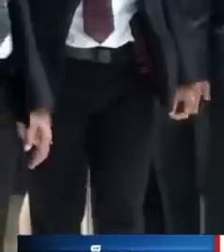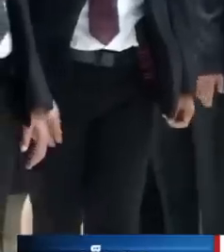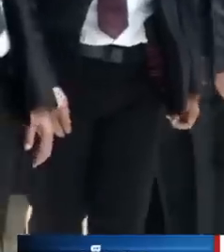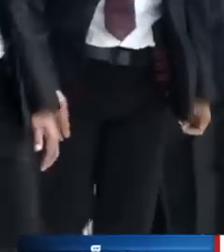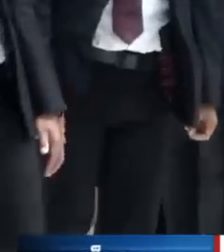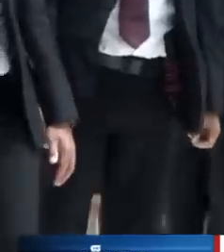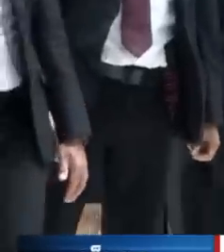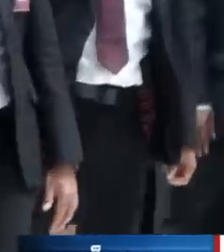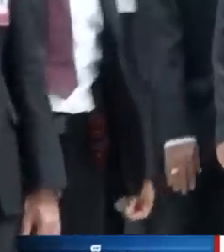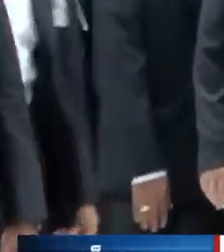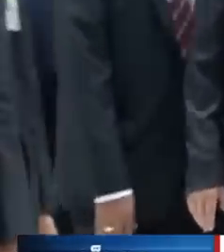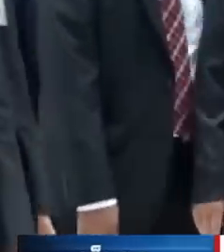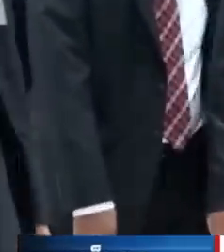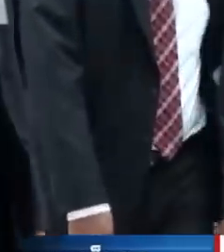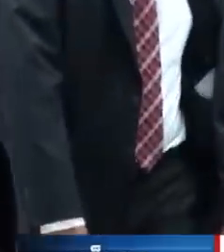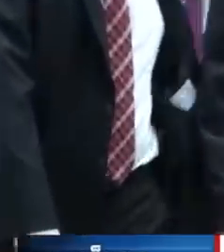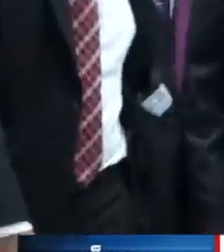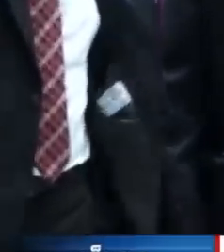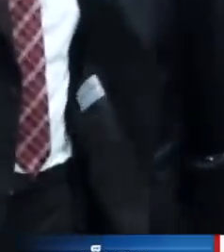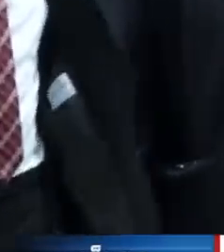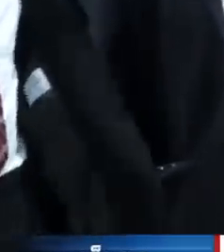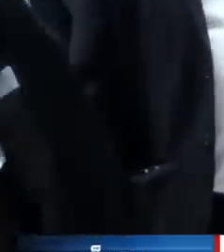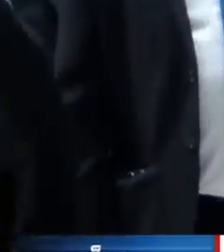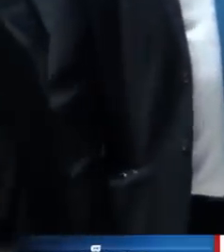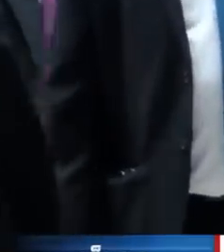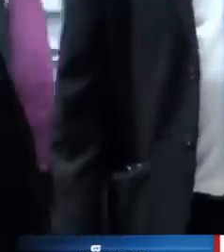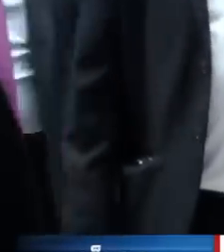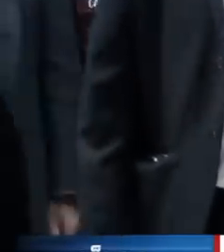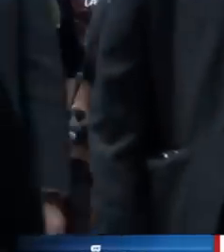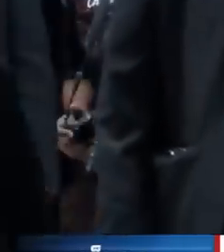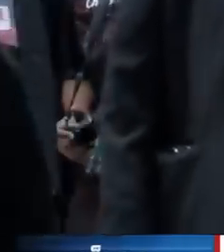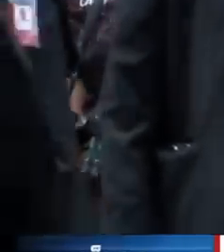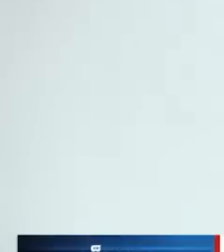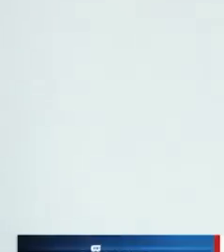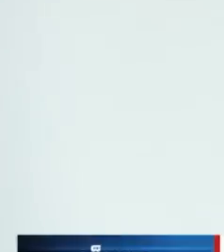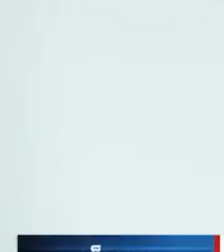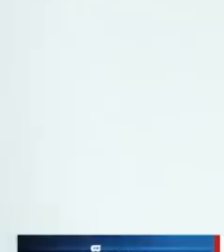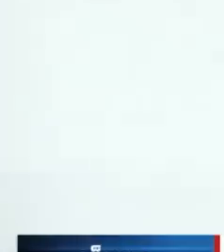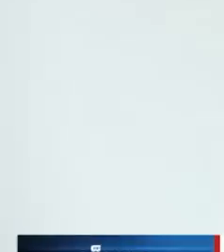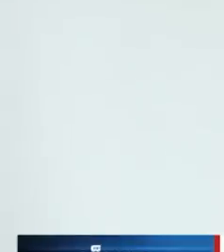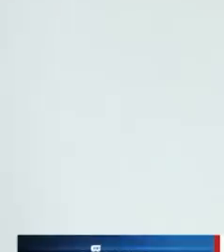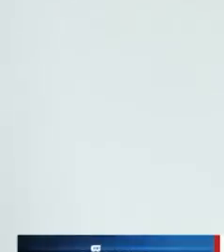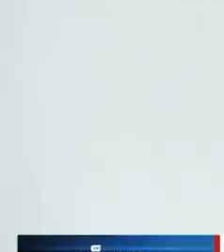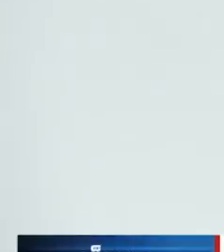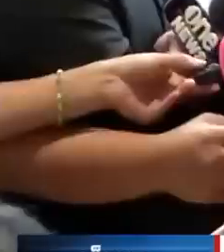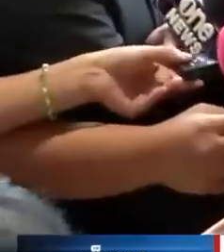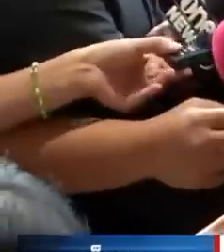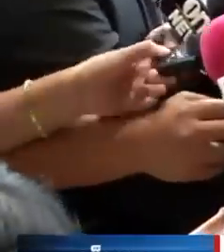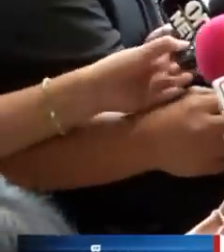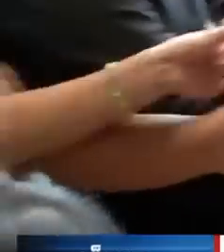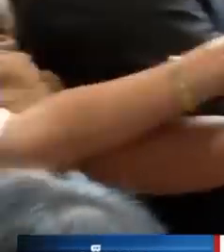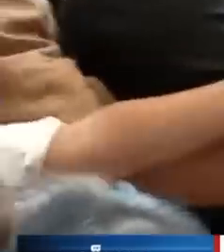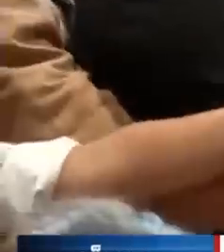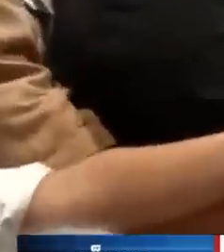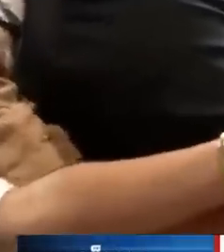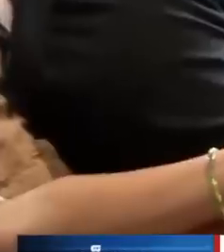ช่องทีวีรัฐสภาบอกว่าขอขอบคุณประชาชนทุกคนที่ลงมติเลือกส.ส.ของพรรคพลังประชารัฐให้เข้าไปทำหน้าที่เป็นผู้แทนทำงาน